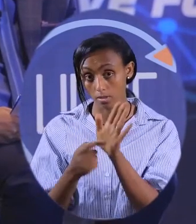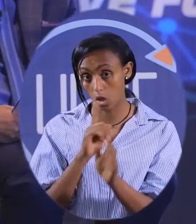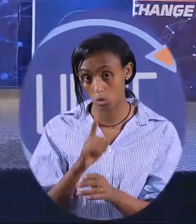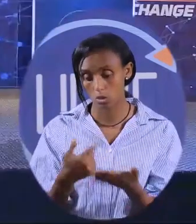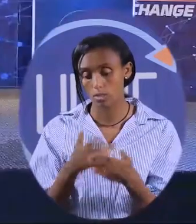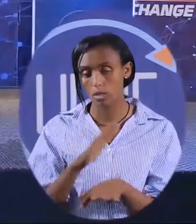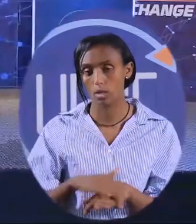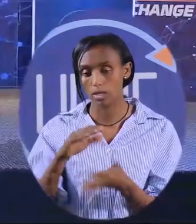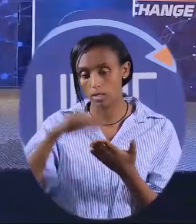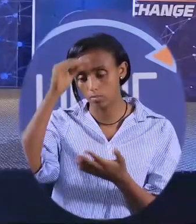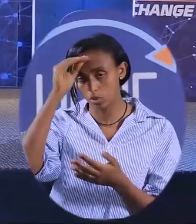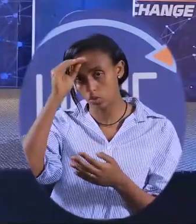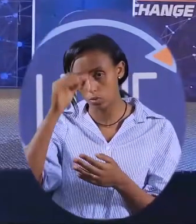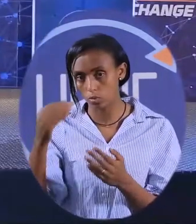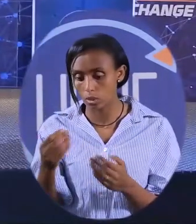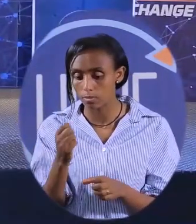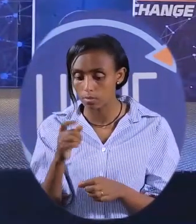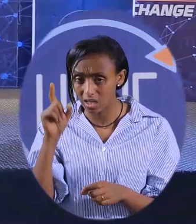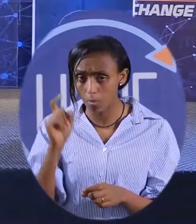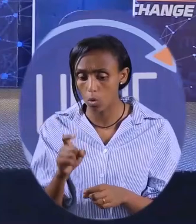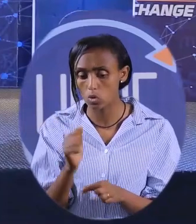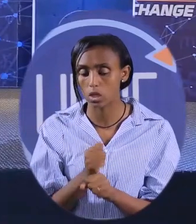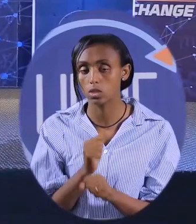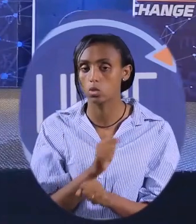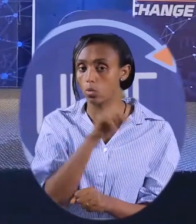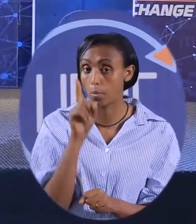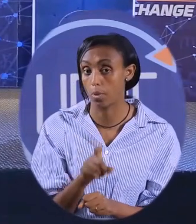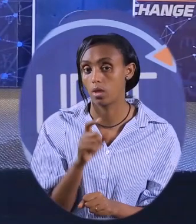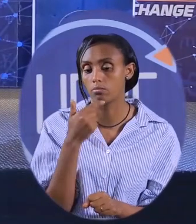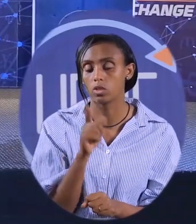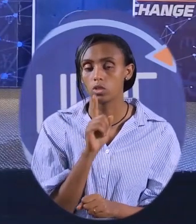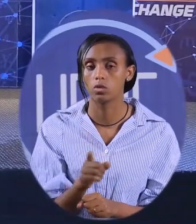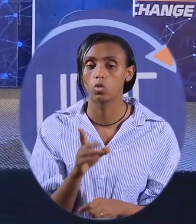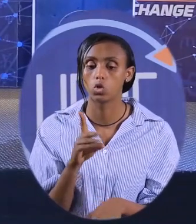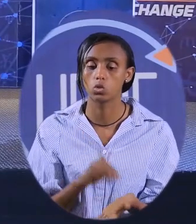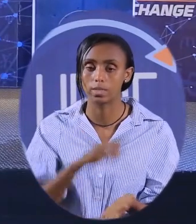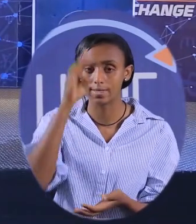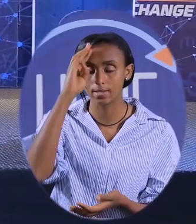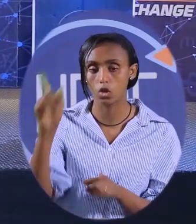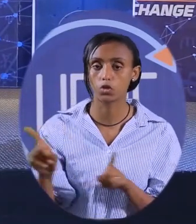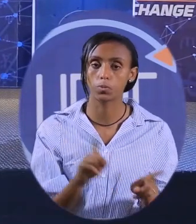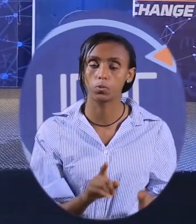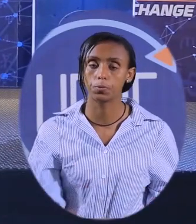እሱ ላይስ የትምህርት ሴክተሩ የሚገባውን ስራ ሰርቷል ወይ የሚል ነው። ለዶክተር ሲሳይ ደግሞ